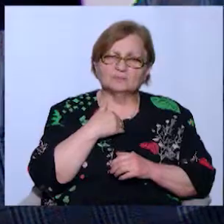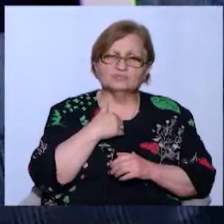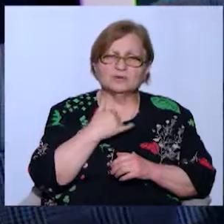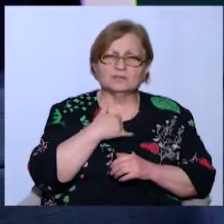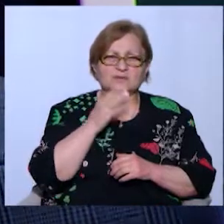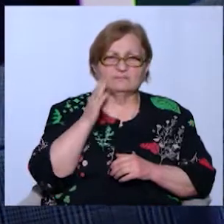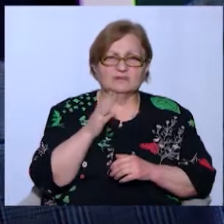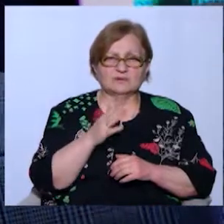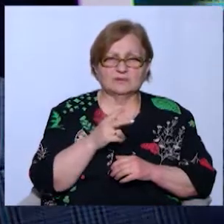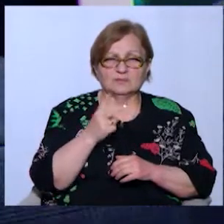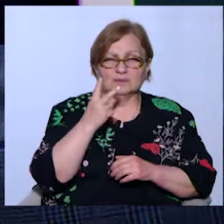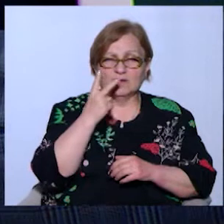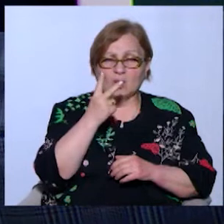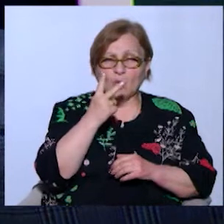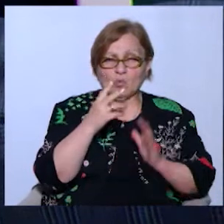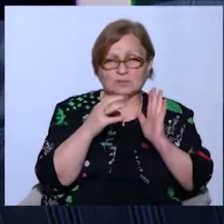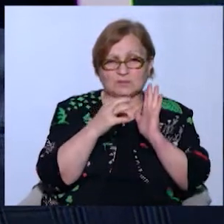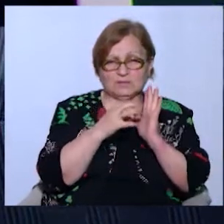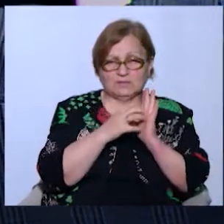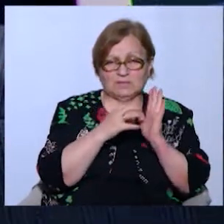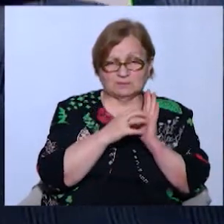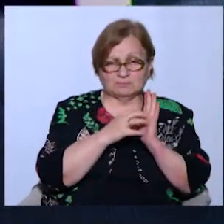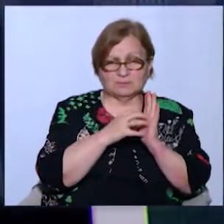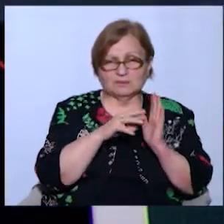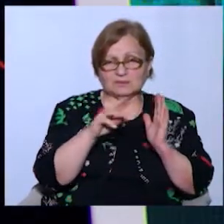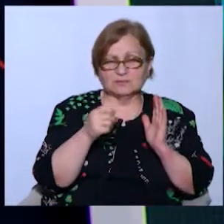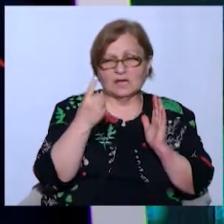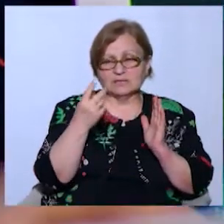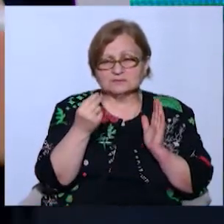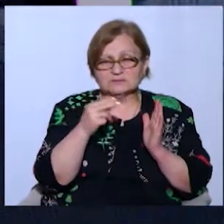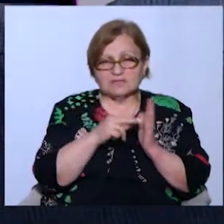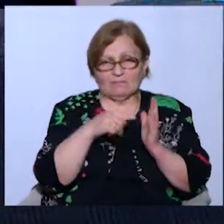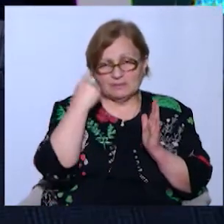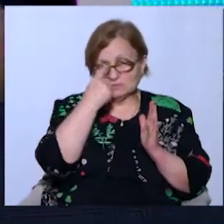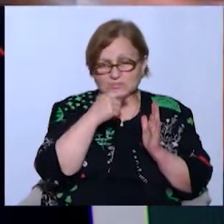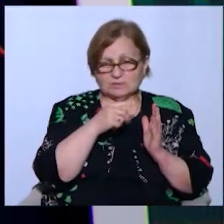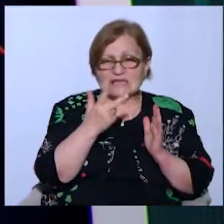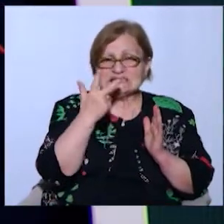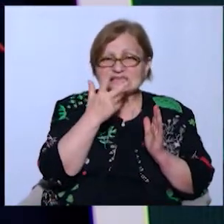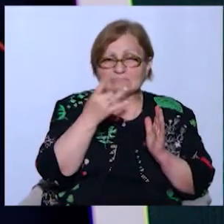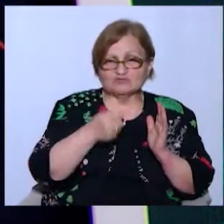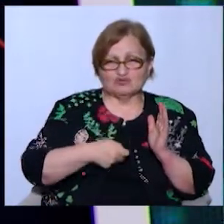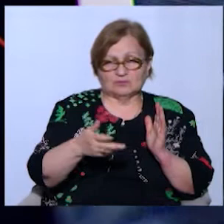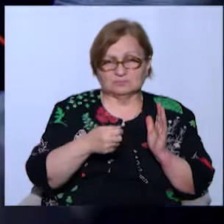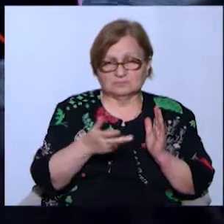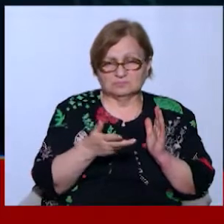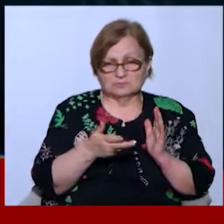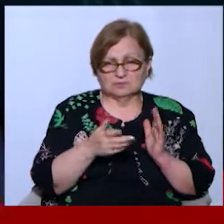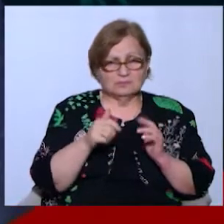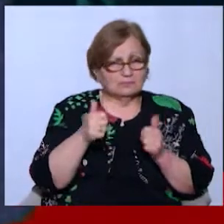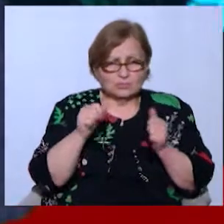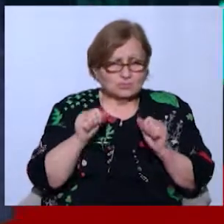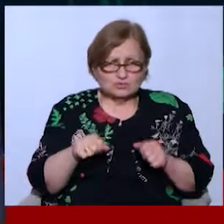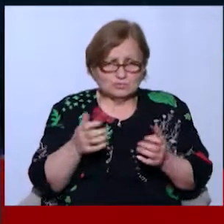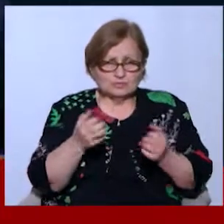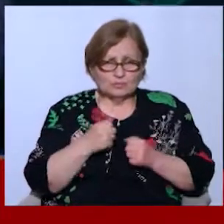გვექნება 2 გერბი და 1 საფასური 3 გაგორებაზე. ნახეთ, როგორ შეგვიძლია ჩვენ